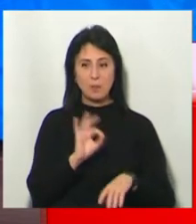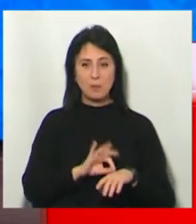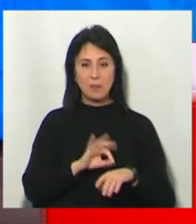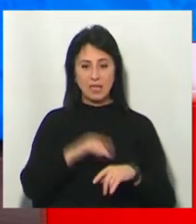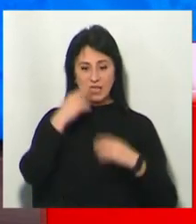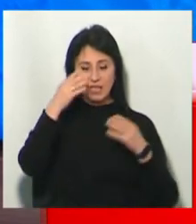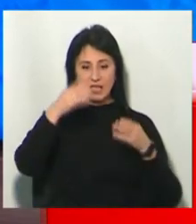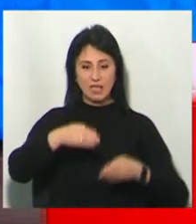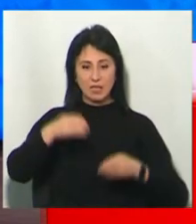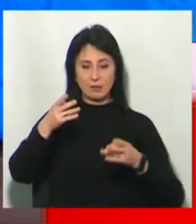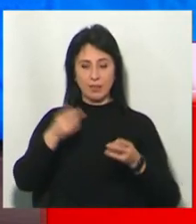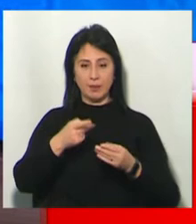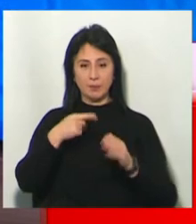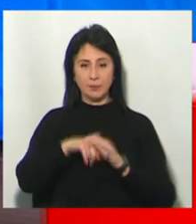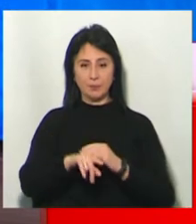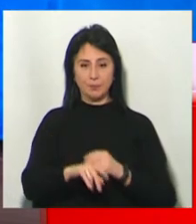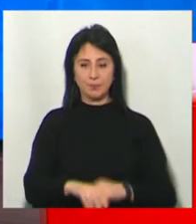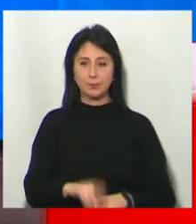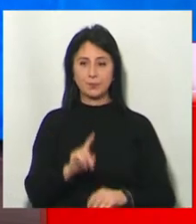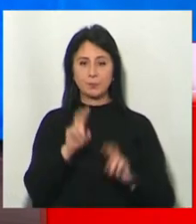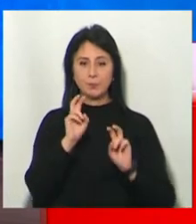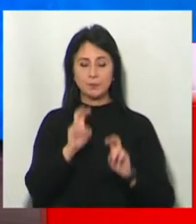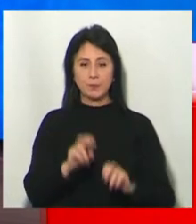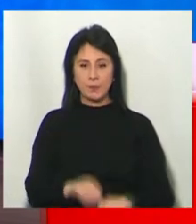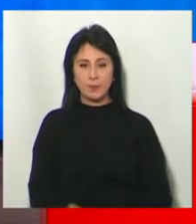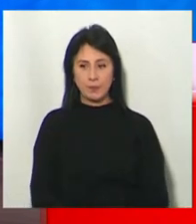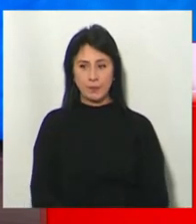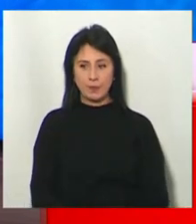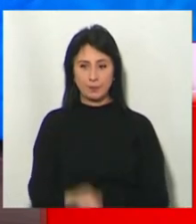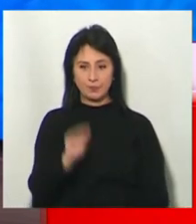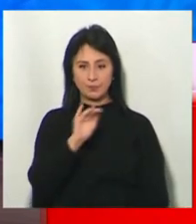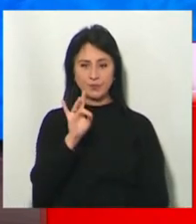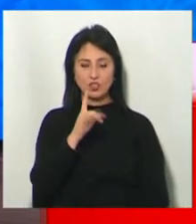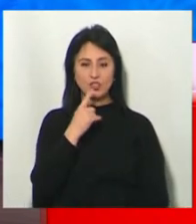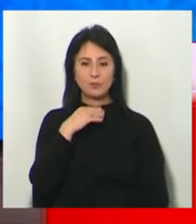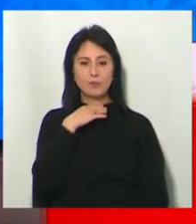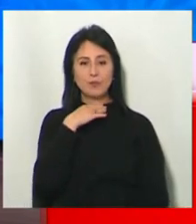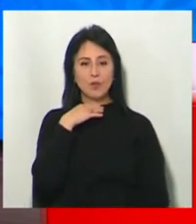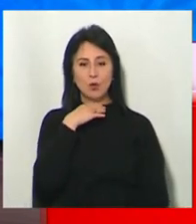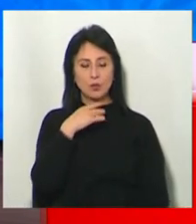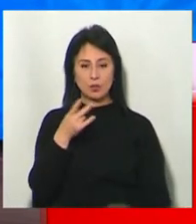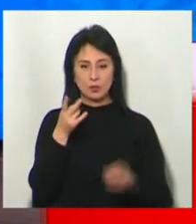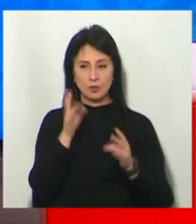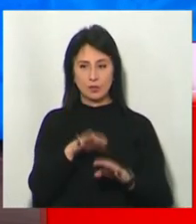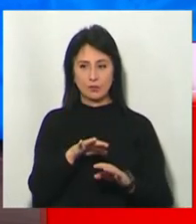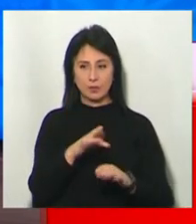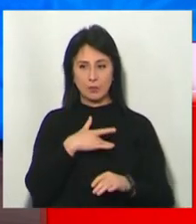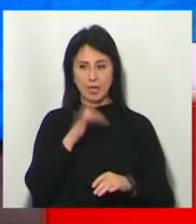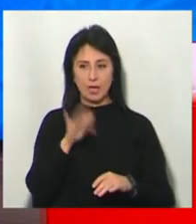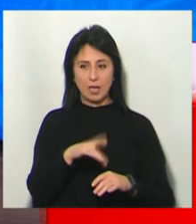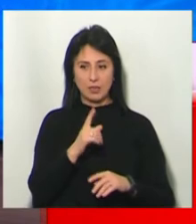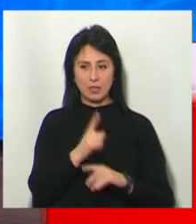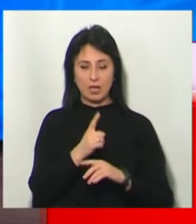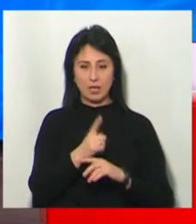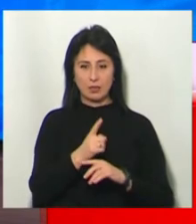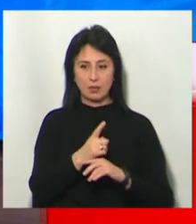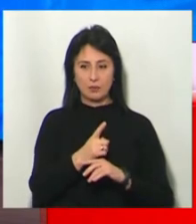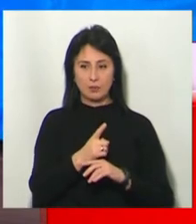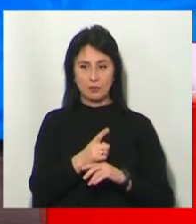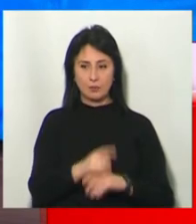პაციენტის ინდივიდუალური საჭიროებიდან გამომდინარე. Რას ნიშნავს ეს? Ცხიმიანი წითელი ხორცი რჩება მკაცრად